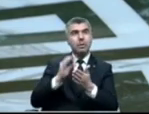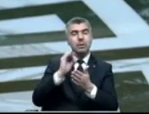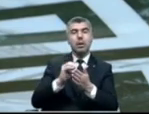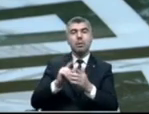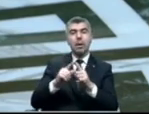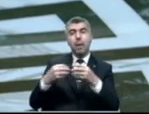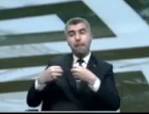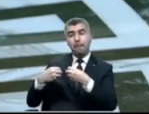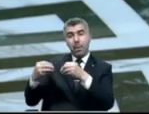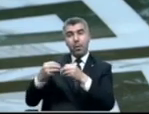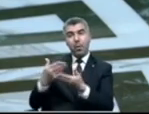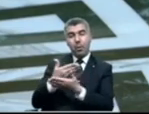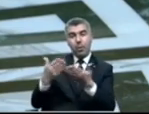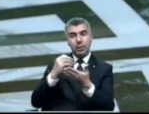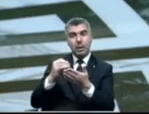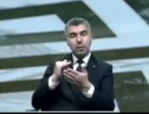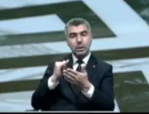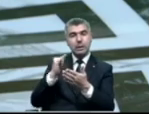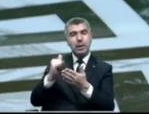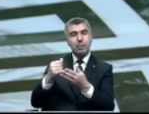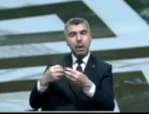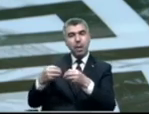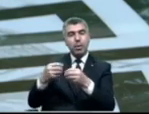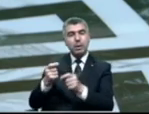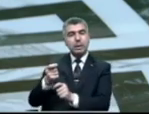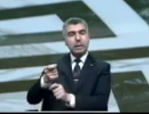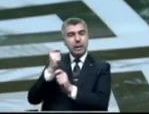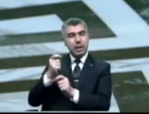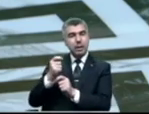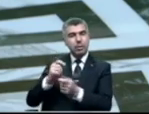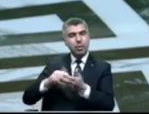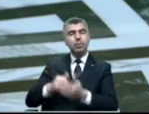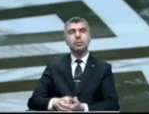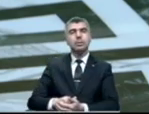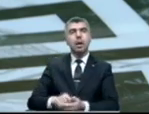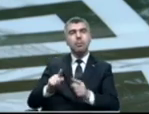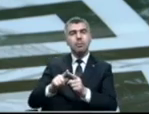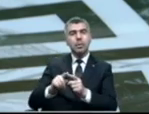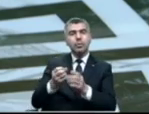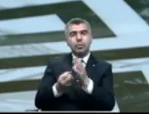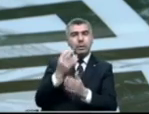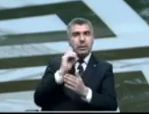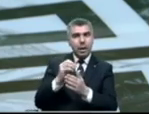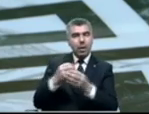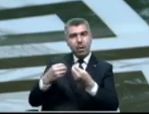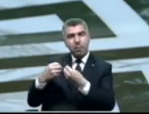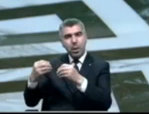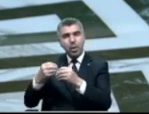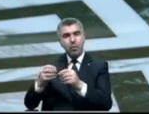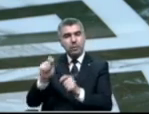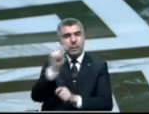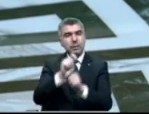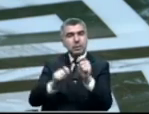البحريه والاستدامه ديالها، التسويق وما يرتبط به من بنيات تحتيه وخدمات،